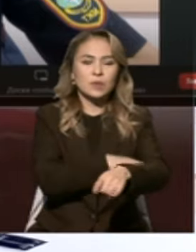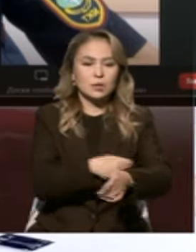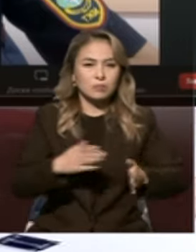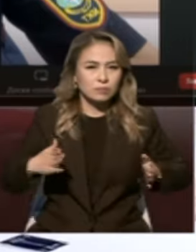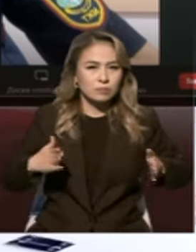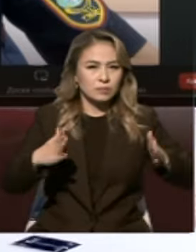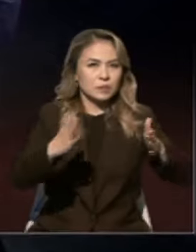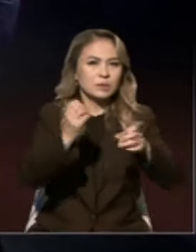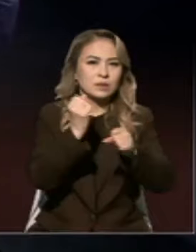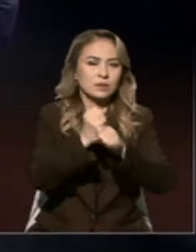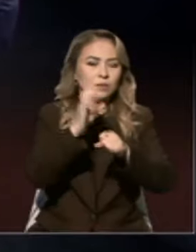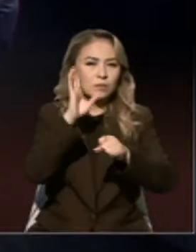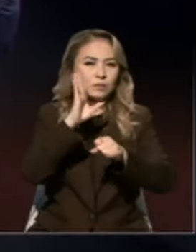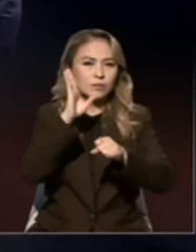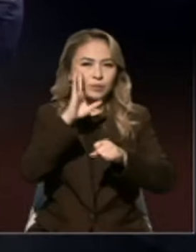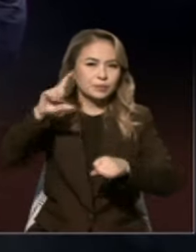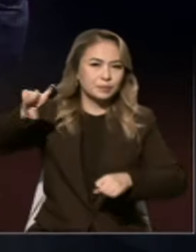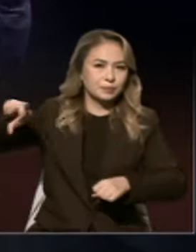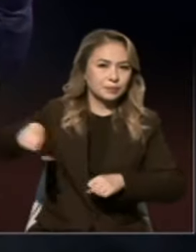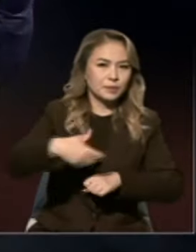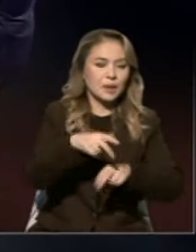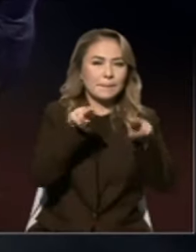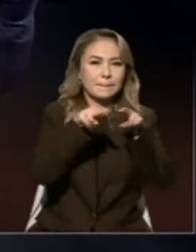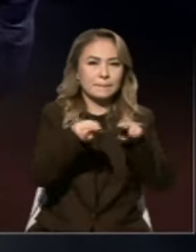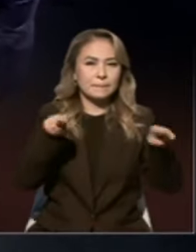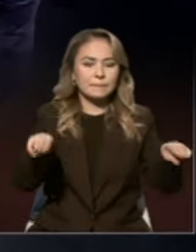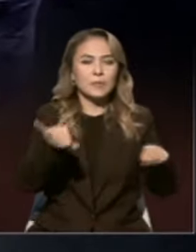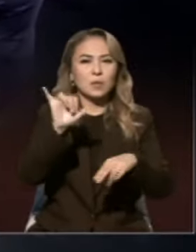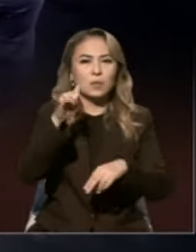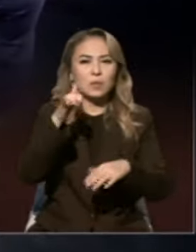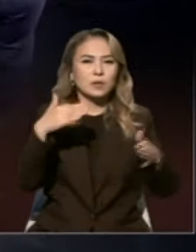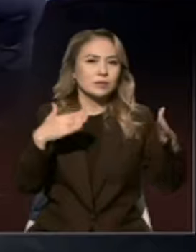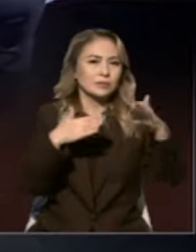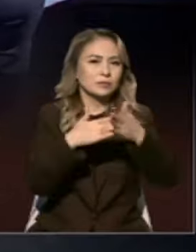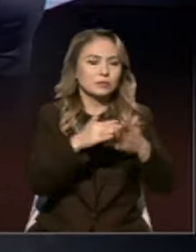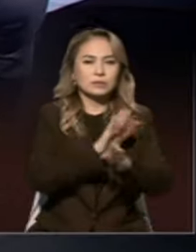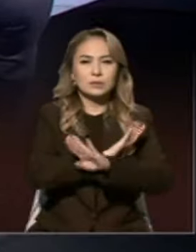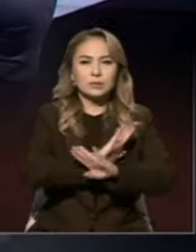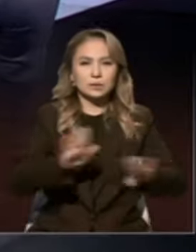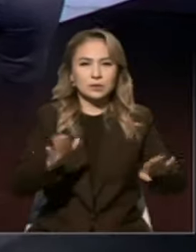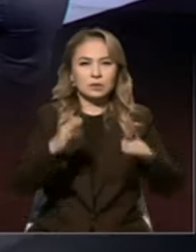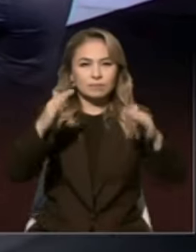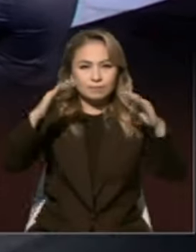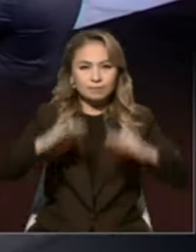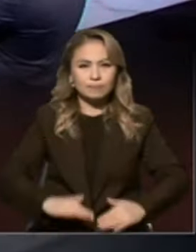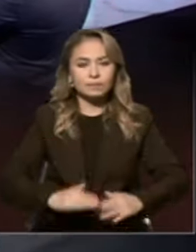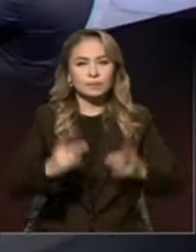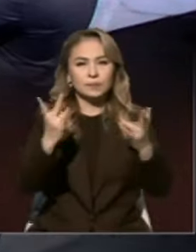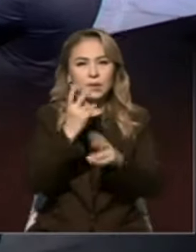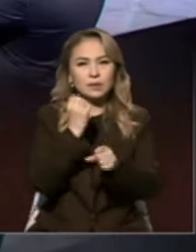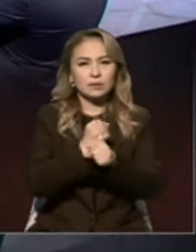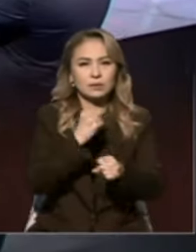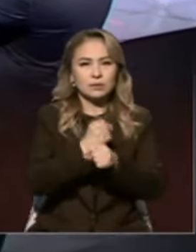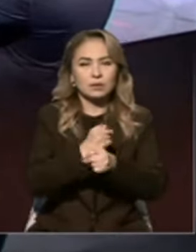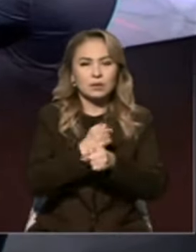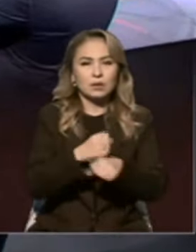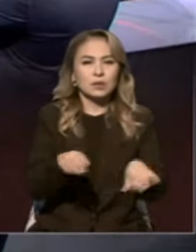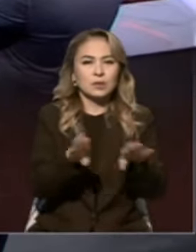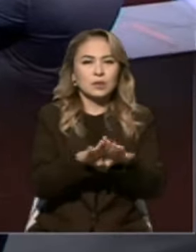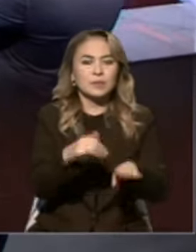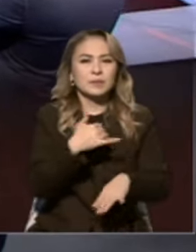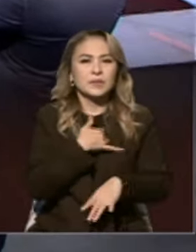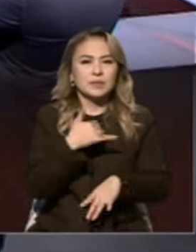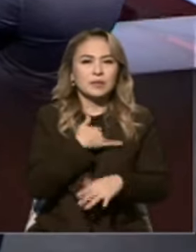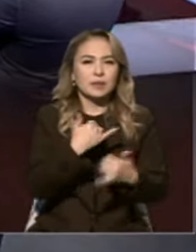салып, келетін суды Петропавлға, Оралға жеткізбейтіндей, деңгейді төмен түсіретіндей жағдай жасауымыз керек. Оған бізде